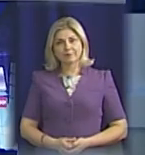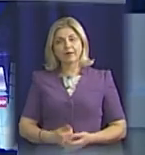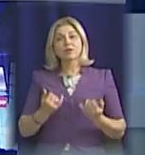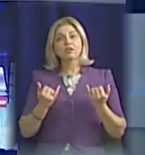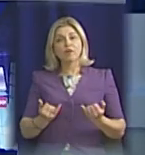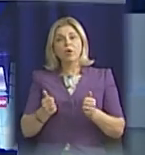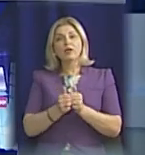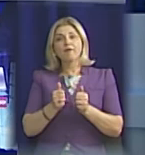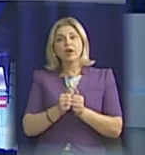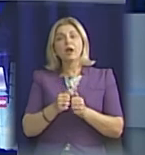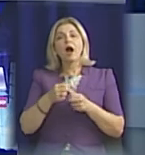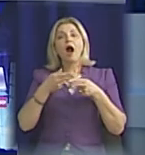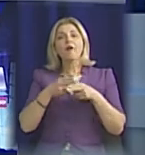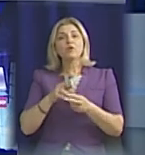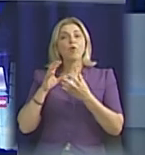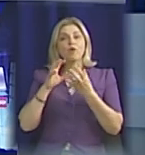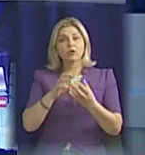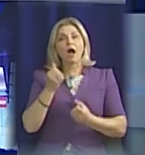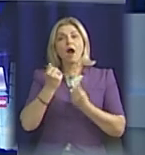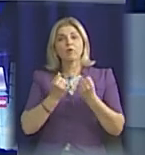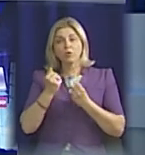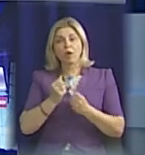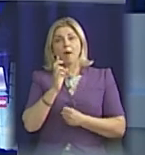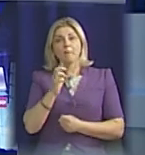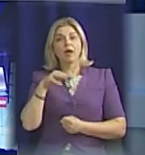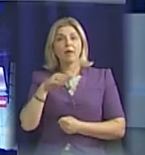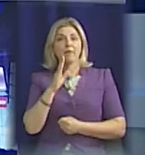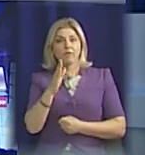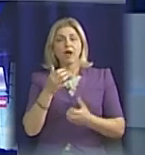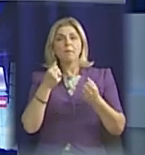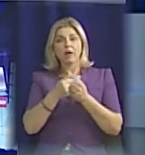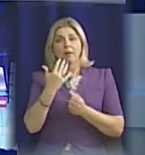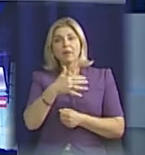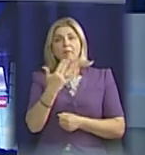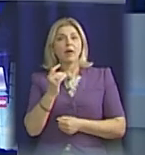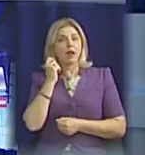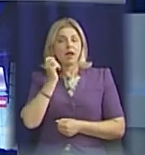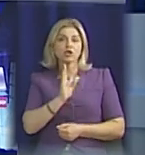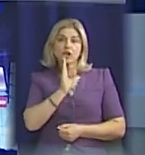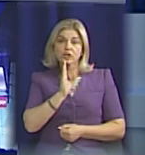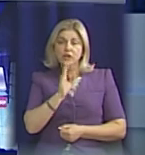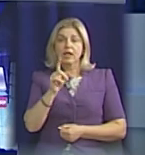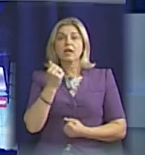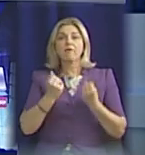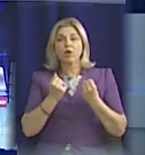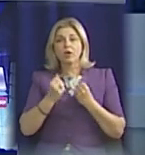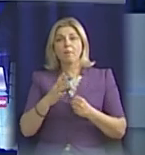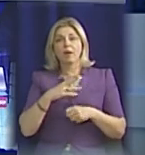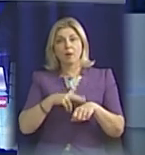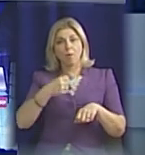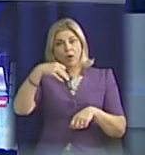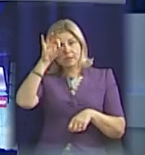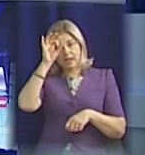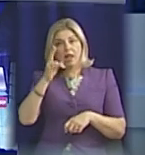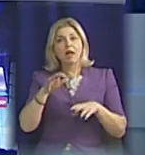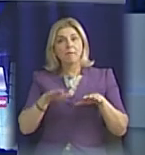Сьогодні біля міжміського автовокзалу автомобіль марки BMW збив 55-річну жінку. За кермом транспорту був поліцейський.